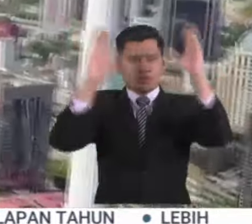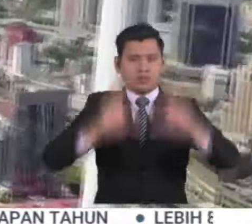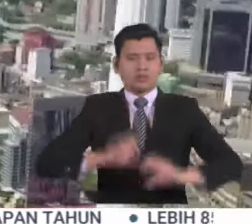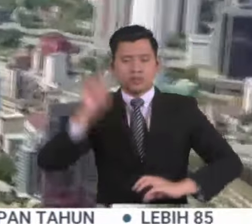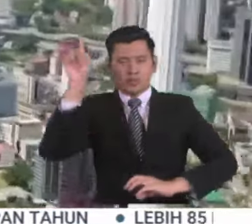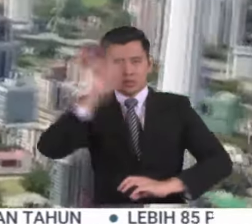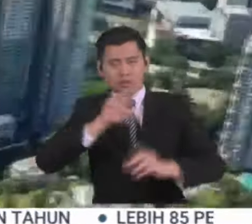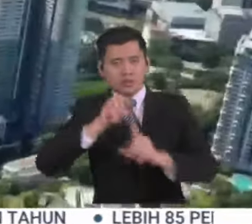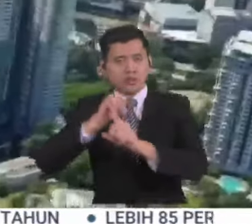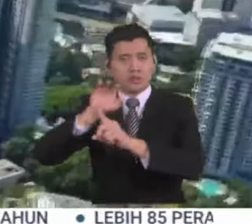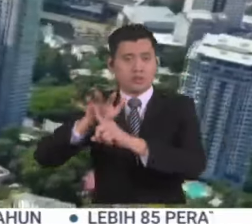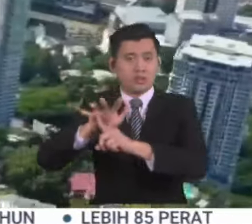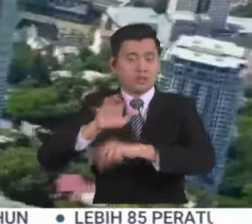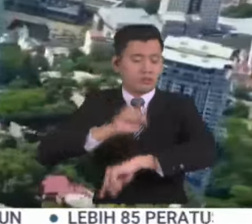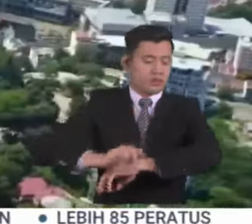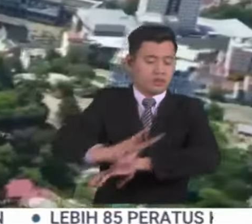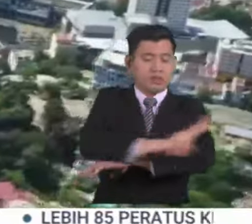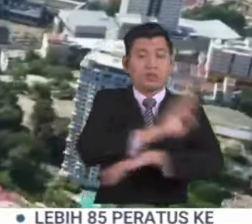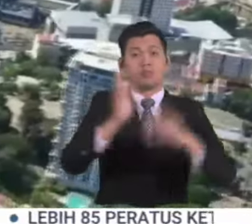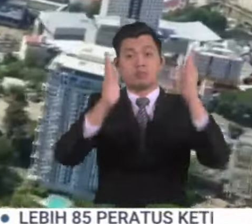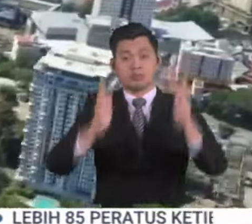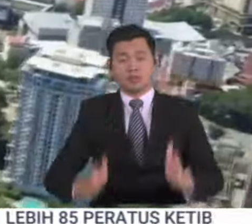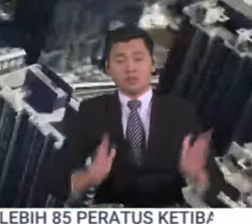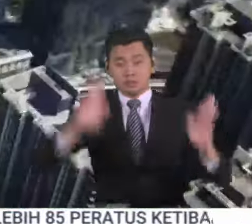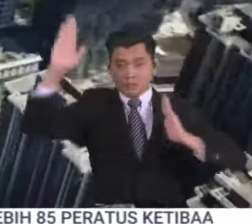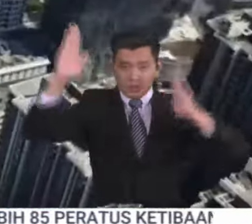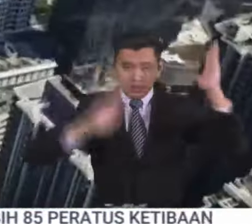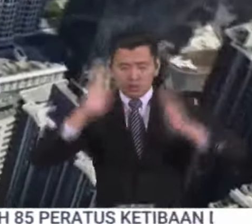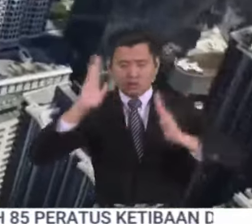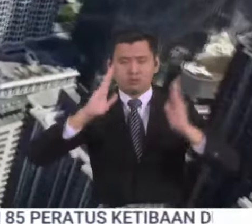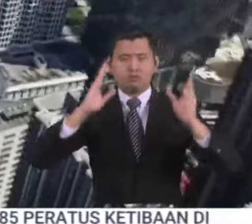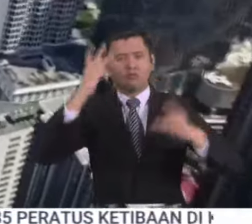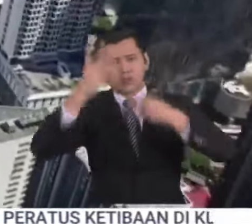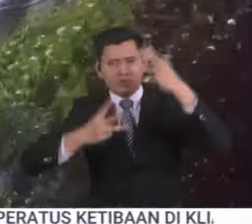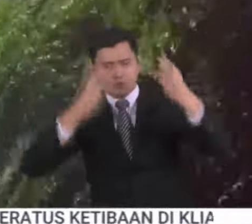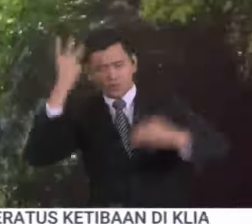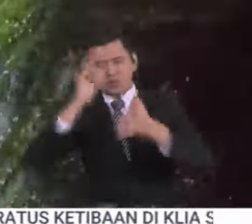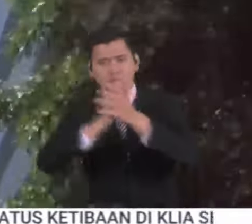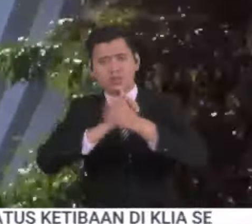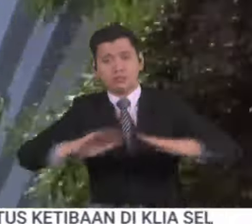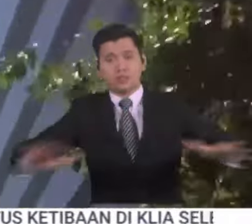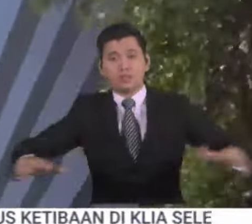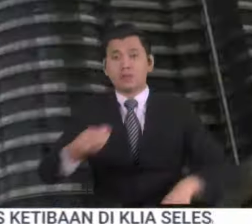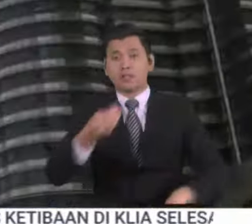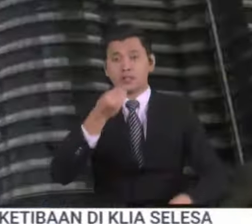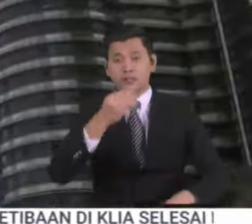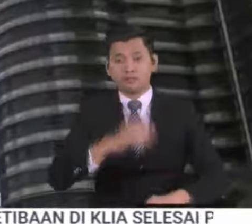kepada pesawah di Malaysia sekaligus menimbulkan kebimbangan terhadap keselamatan makanan.